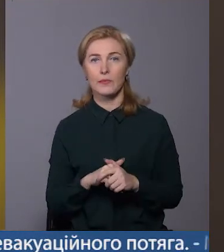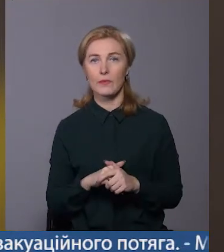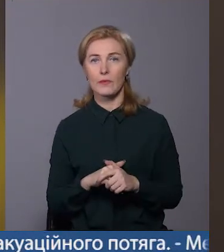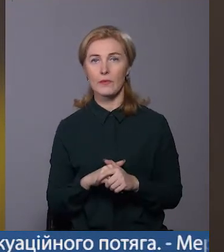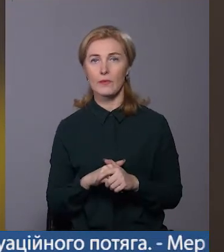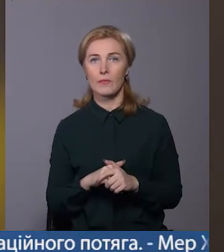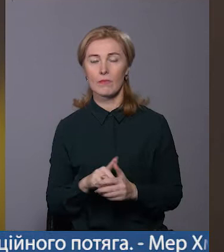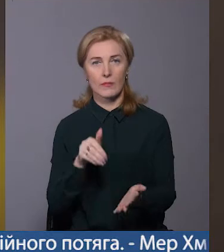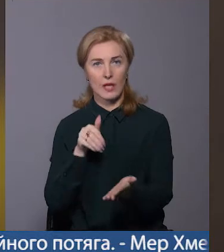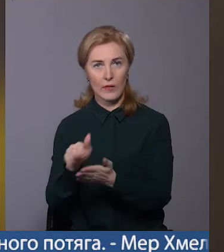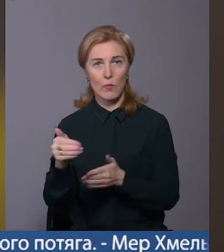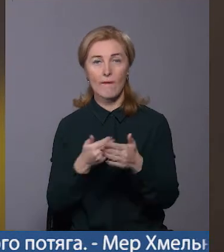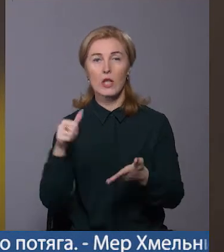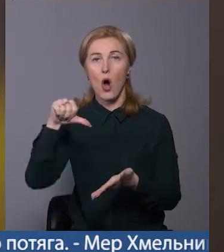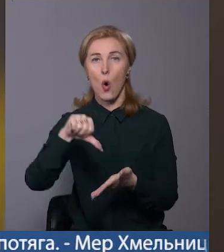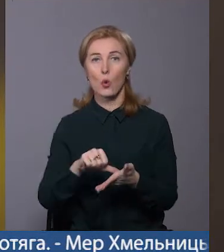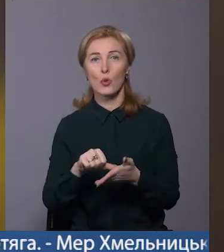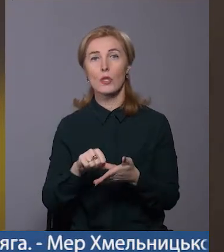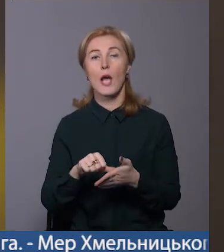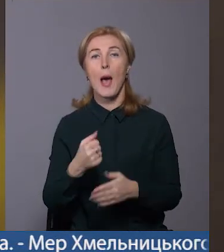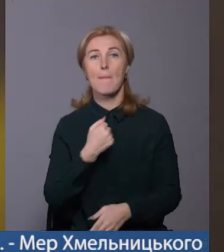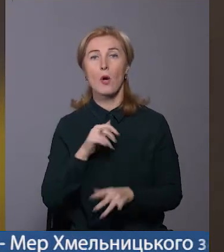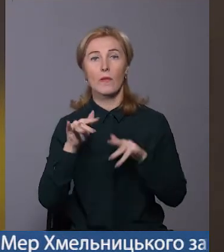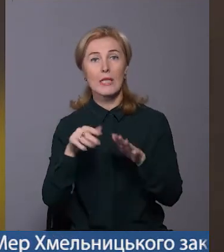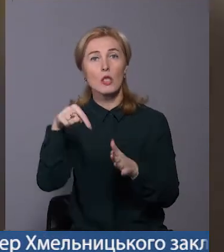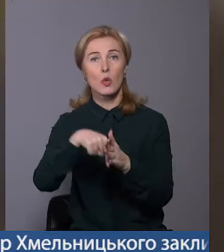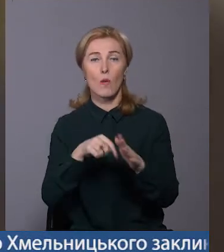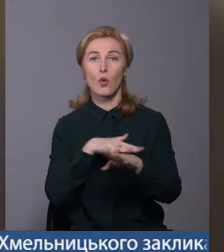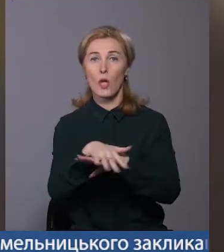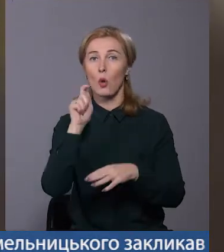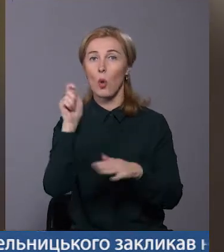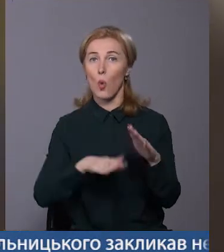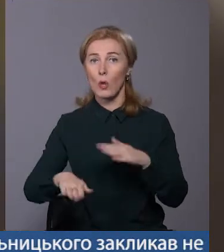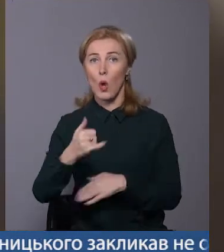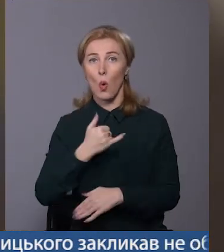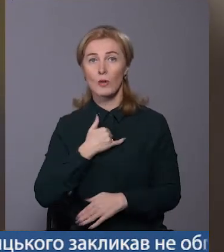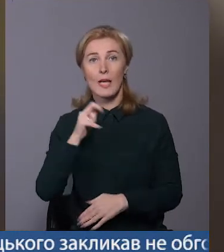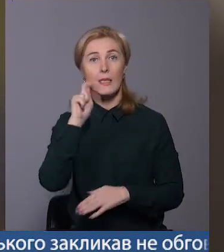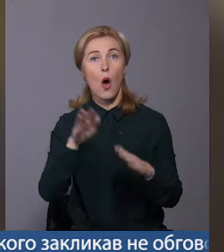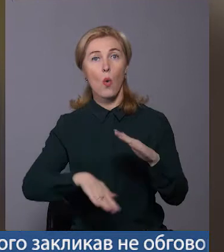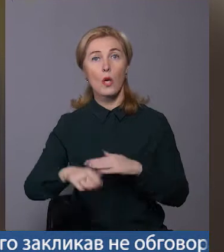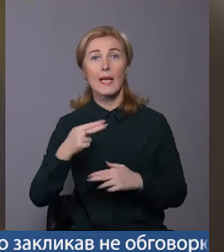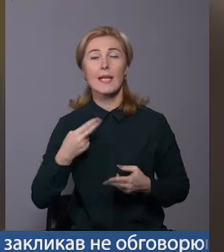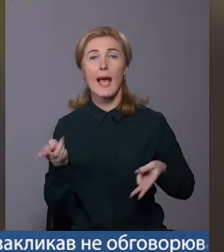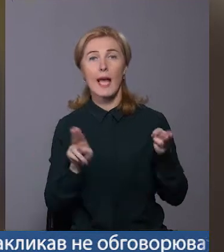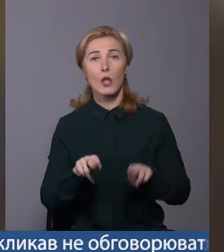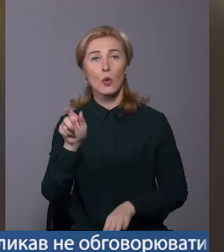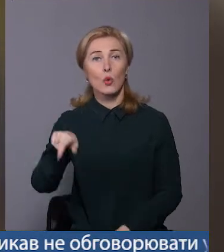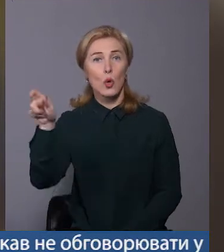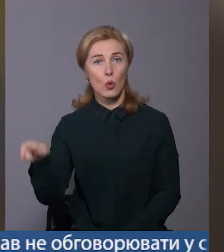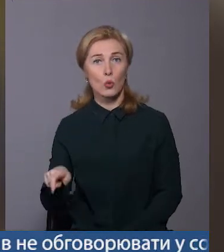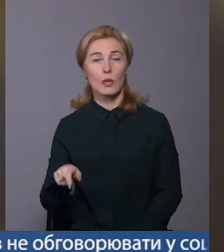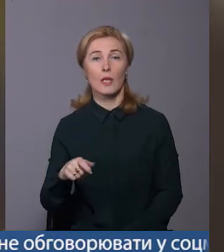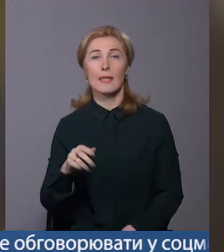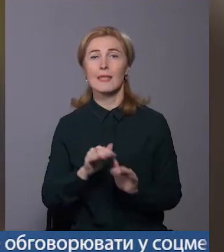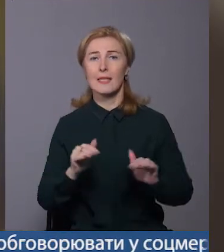і відмовитись від участі в бойових діях стосовно народу України. У нас на Україні гинуть люди, синок. Вмирають діти,